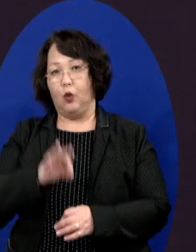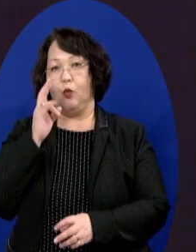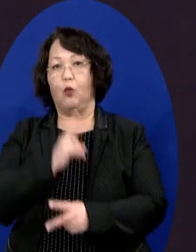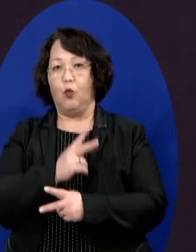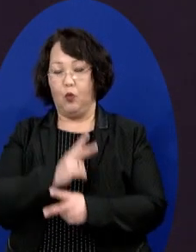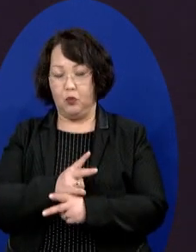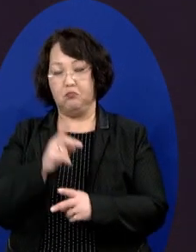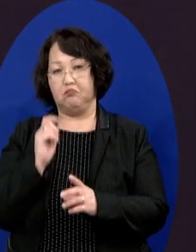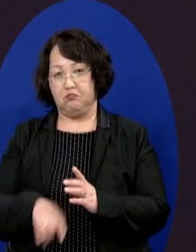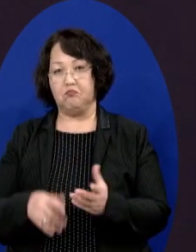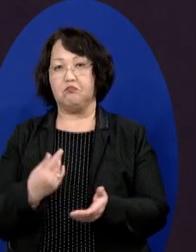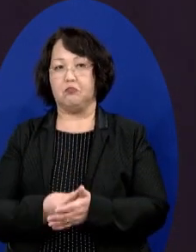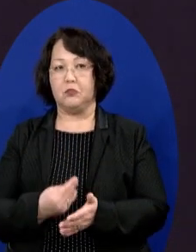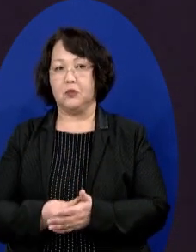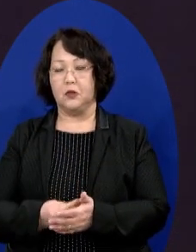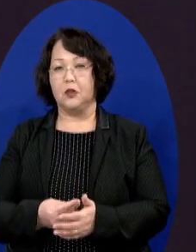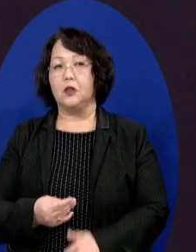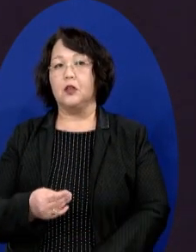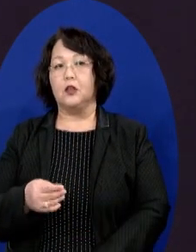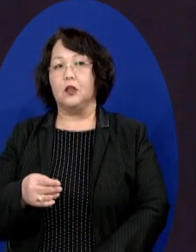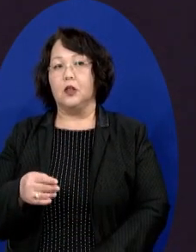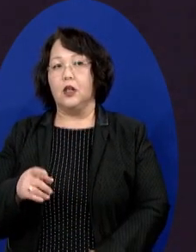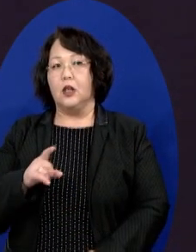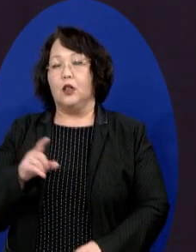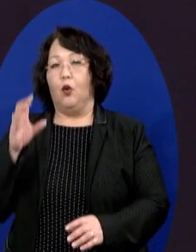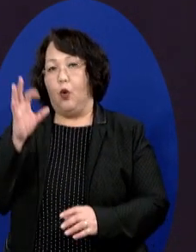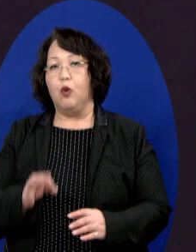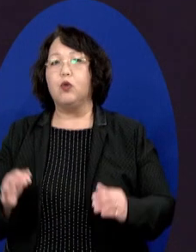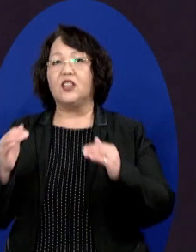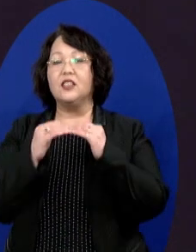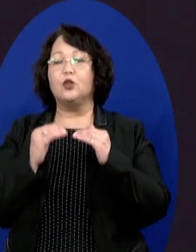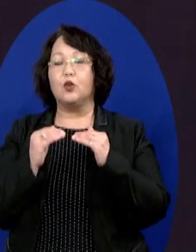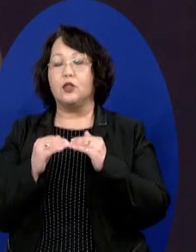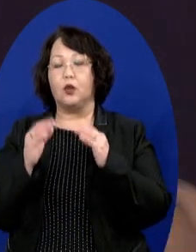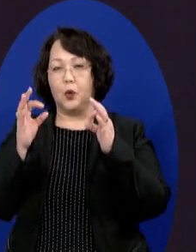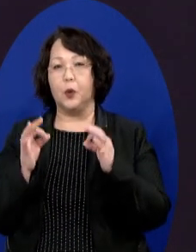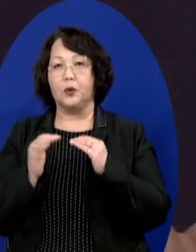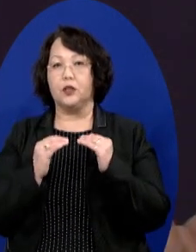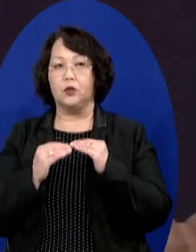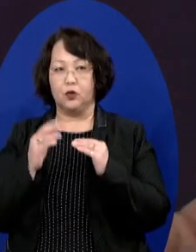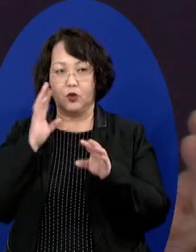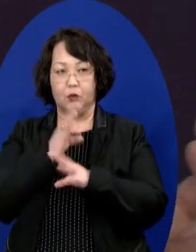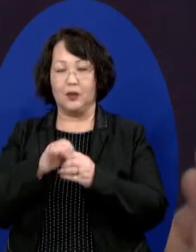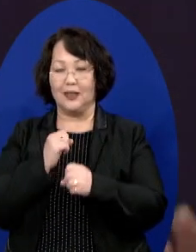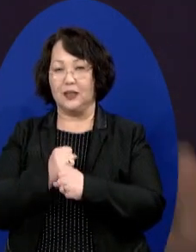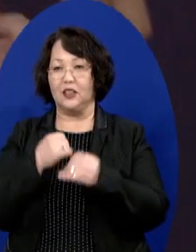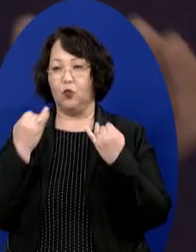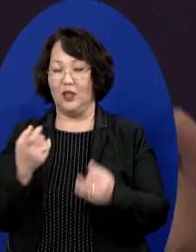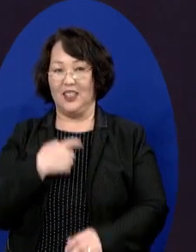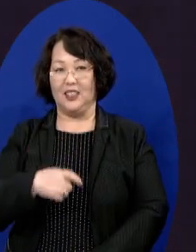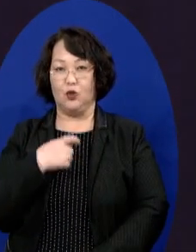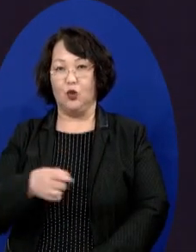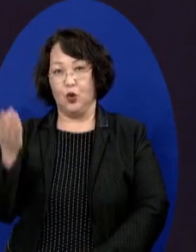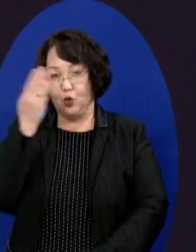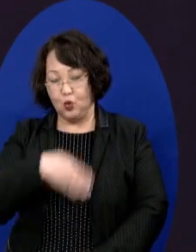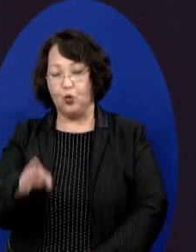хуулиндаа жишээ нь одоо пропорционал сонгууль гэж хийчихье гэж бодъё л доо. Тэгэхээр үндсэн хуулийнхаа улсын их хурлын гишүүнийг